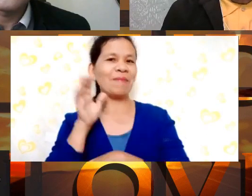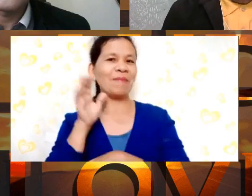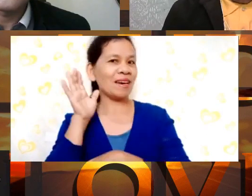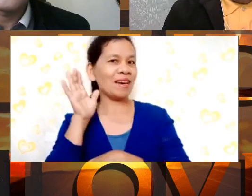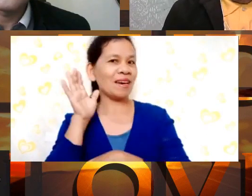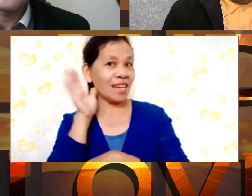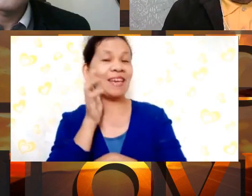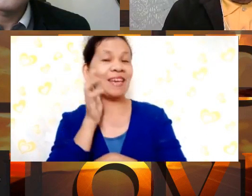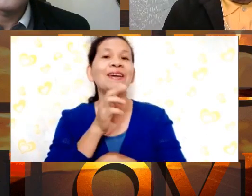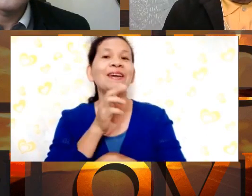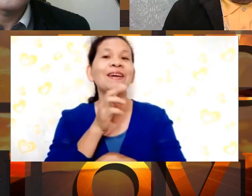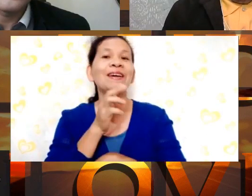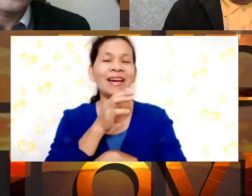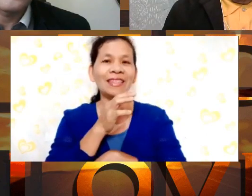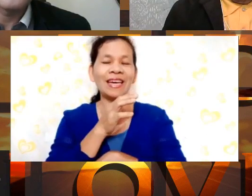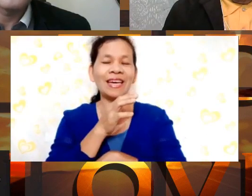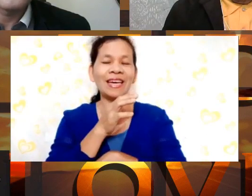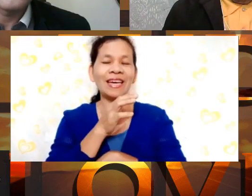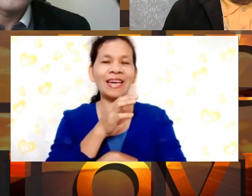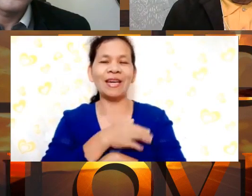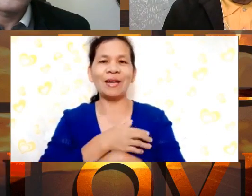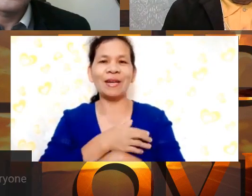ating marinig at